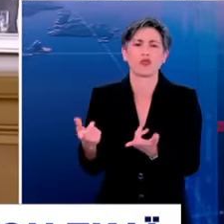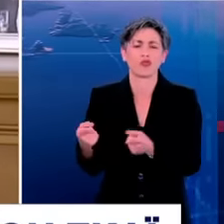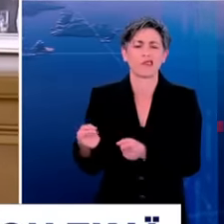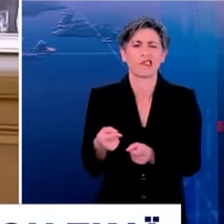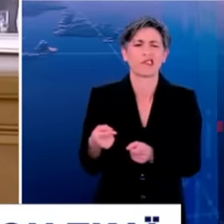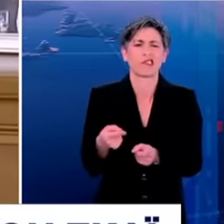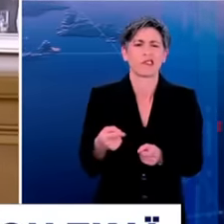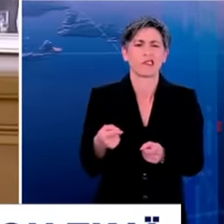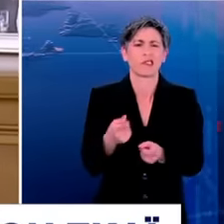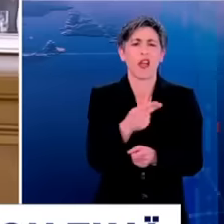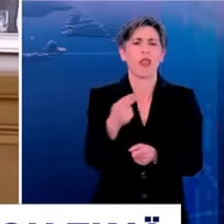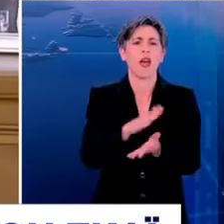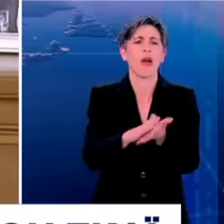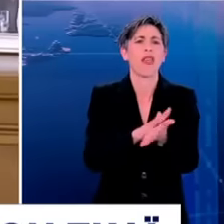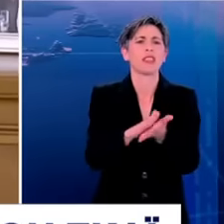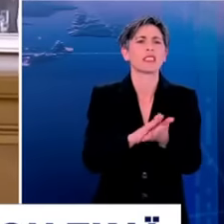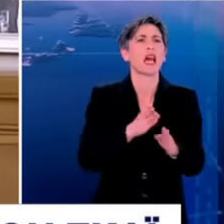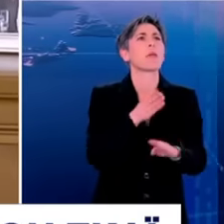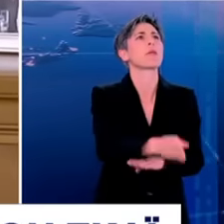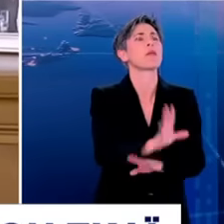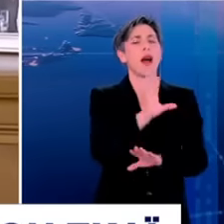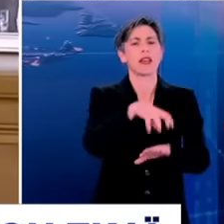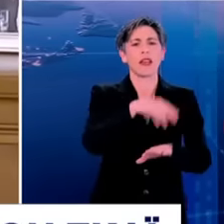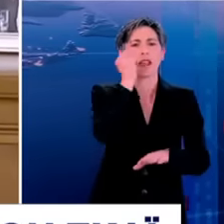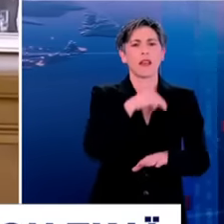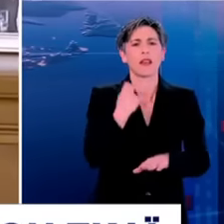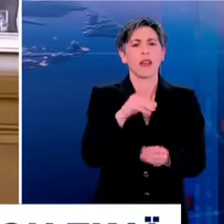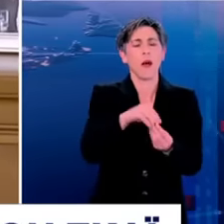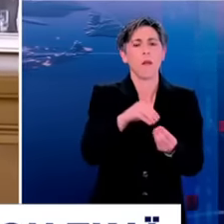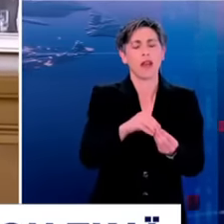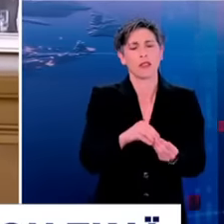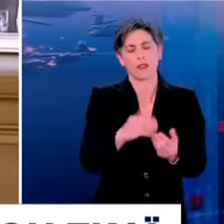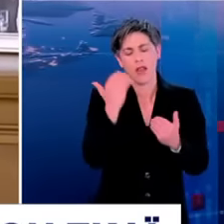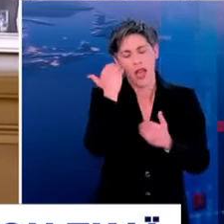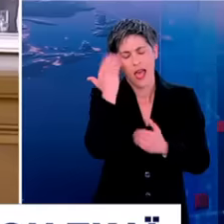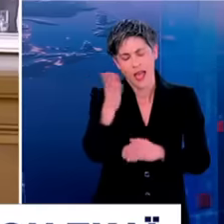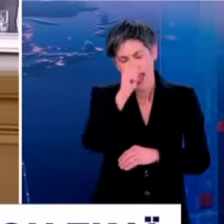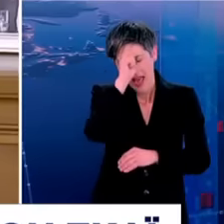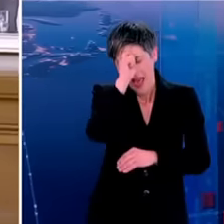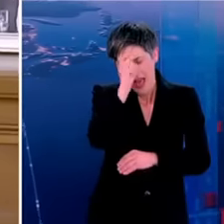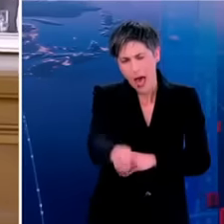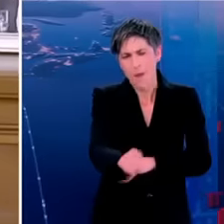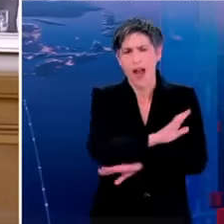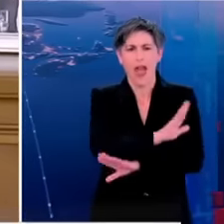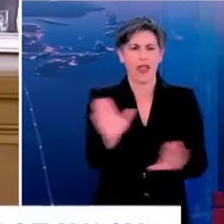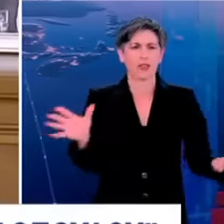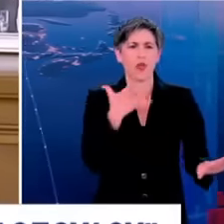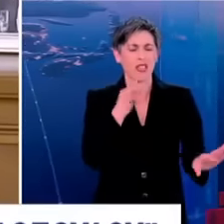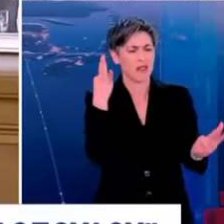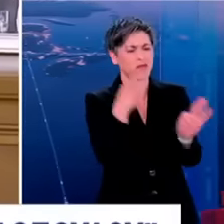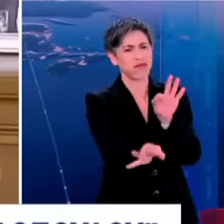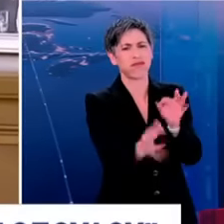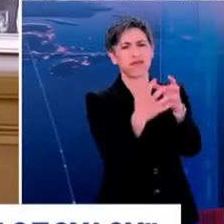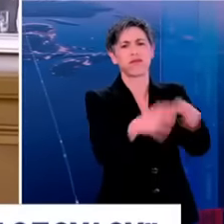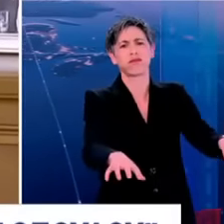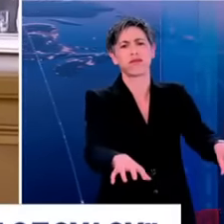να μην επισκεφθούν τους ναούς τις μέρες του Πάσχα. Αυτές είναι απαράδεκτες διχαστικές δηλώσεις. Σε καμία περίπτωση